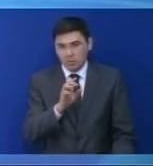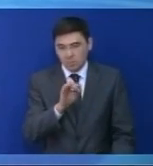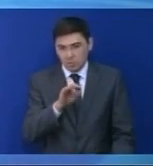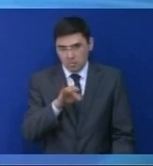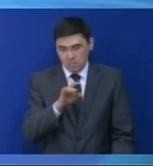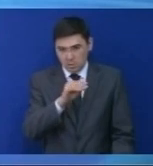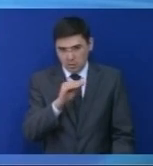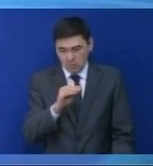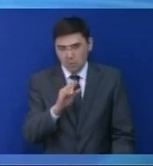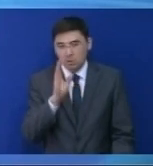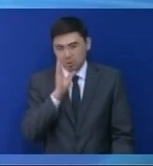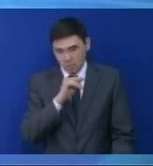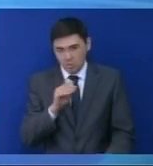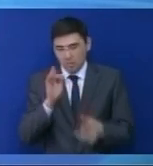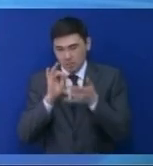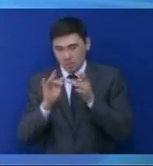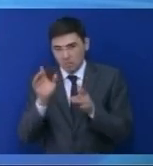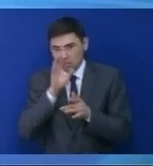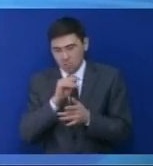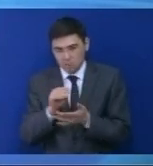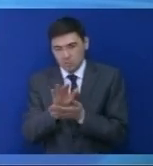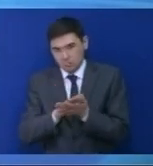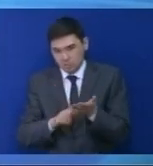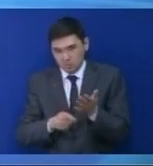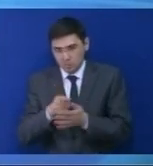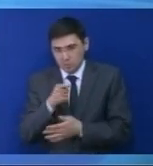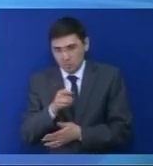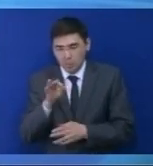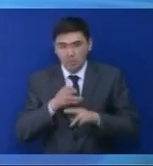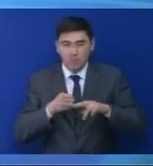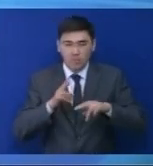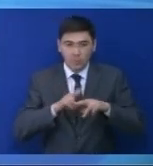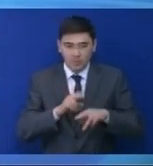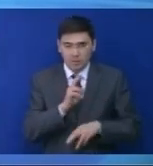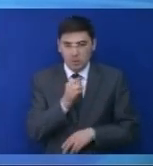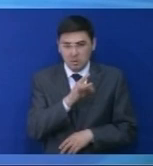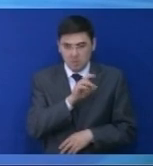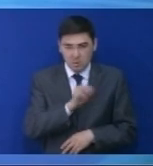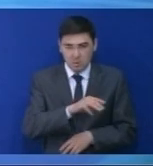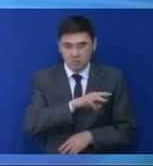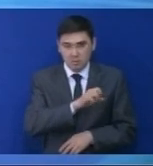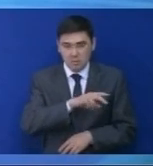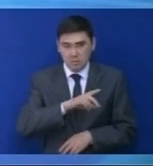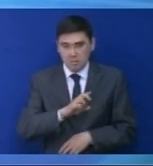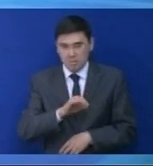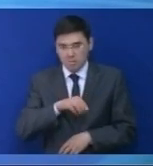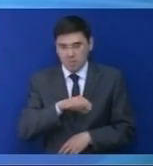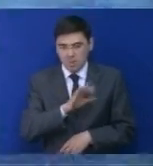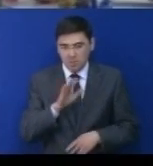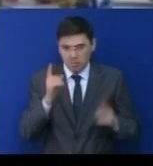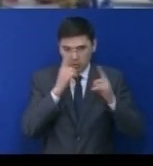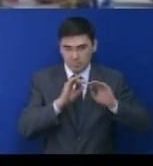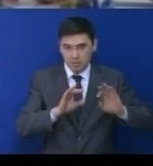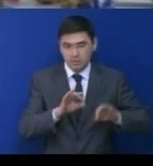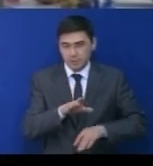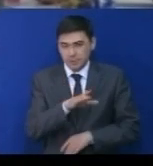электронды түрде талап арыз беруге мүмкіндік туады. Бұл туралы қаржы орталығының басқарушысы Қайрат Келімбетов мәлімдеді. Ақордада қабылдауда болған